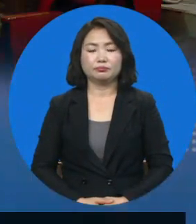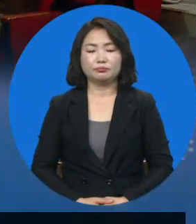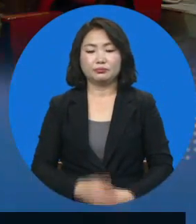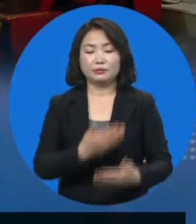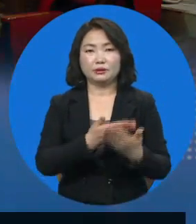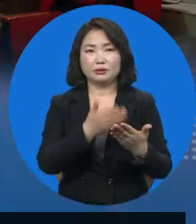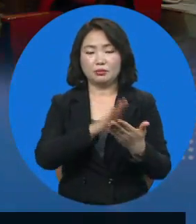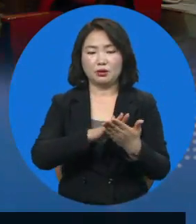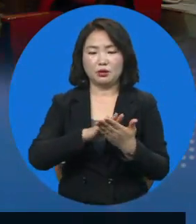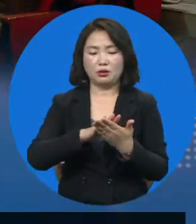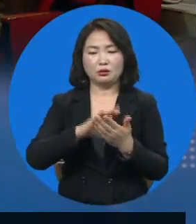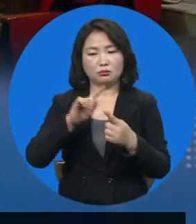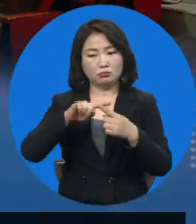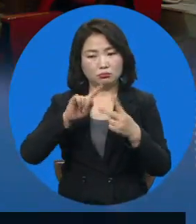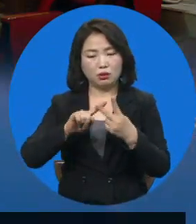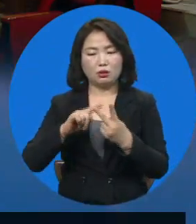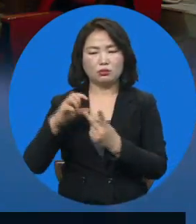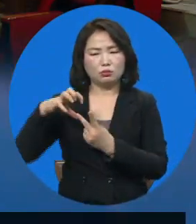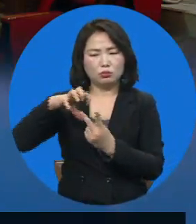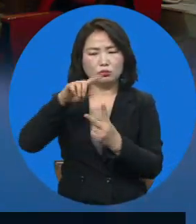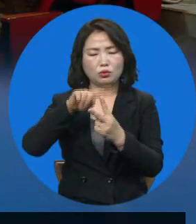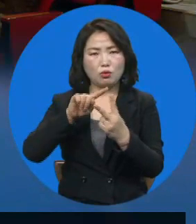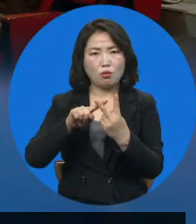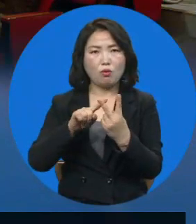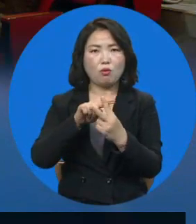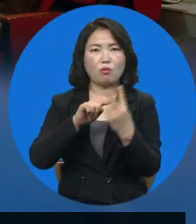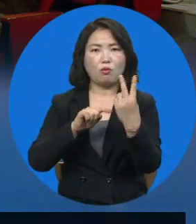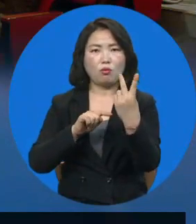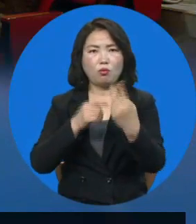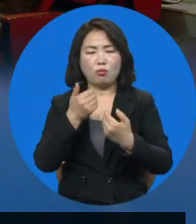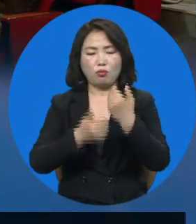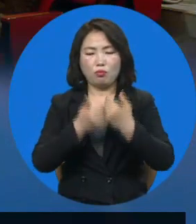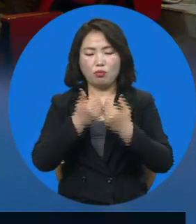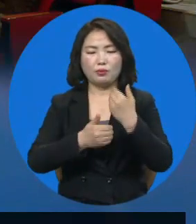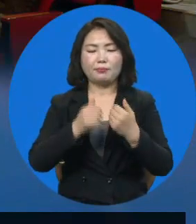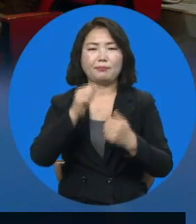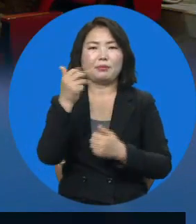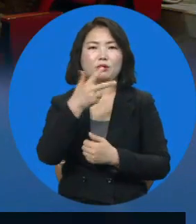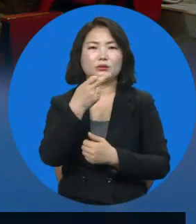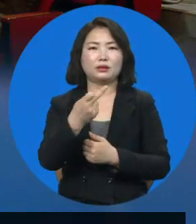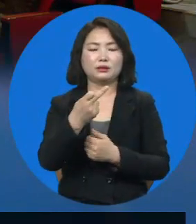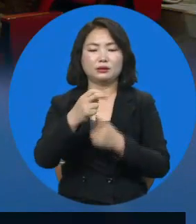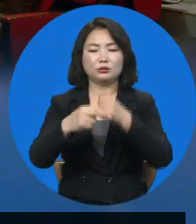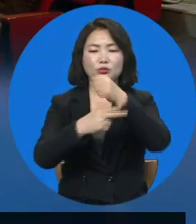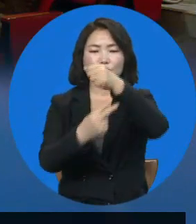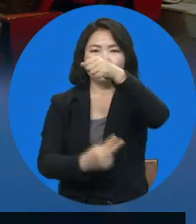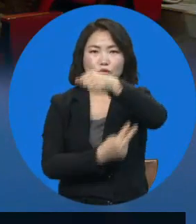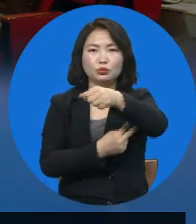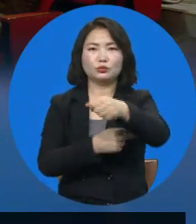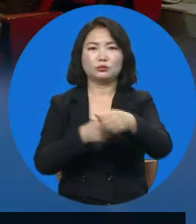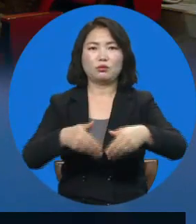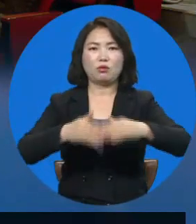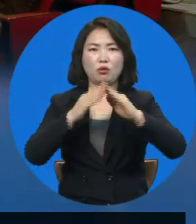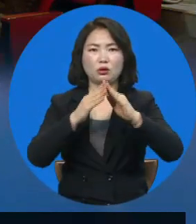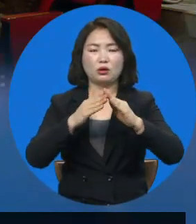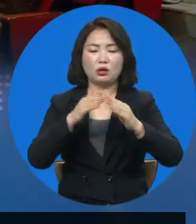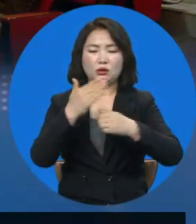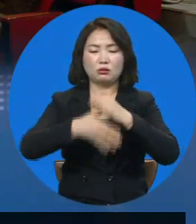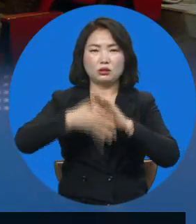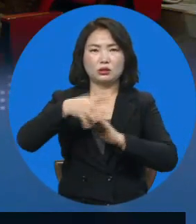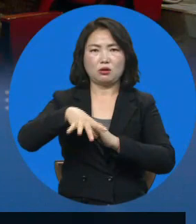개발이나 보존이 나를 놓고 갈등을 빚고 있는 팔공산 구름 다리 건설을 대구시가 올해 첫 시민 원탁회의